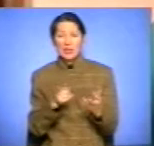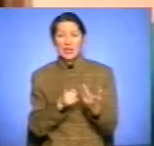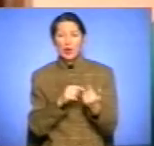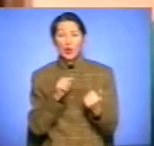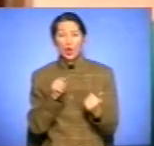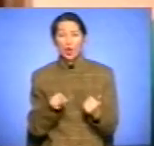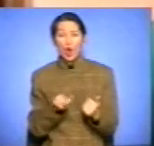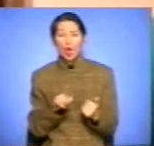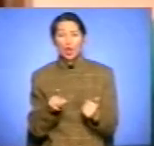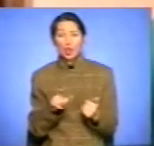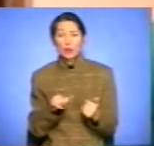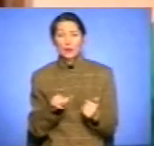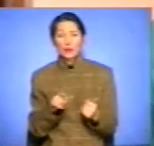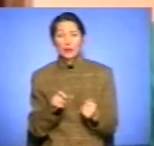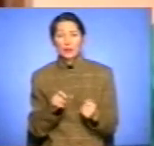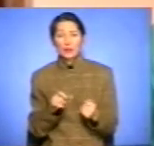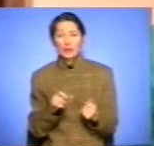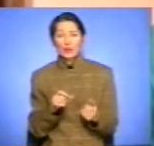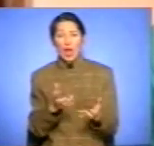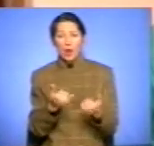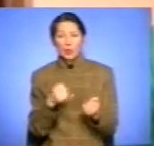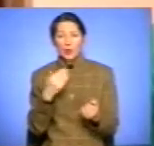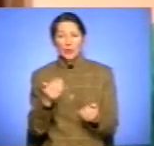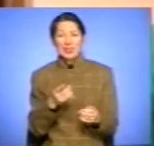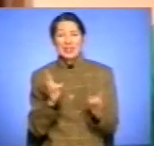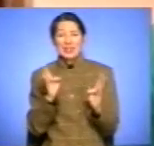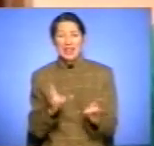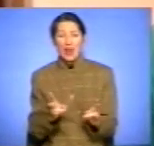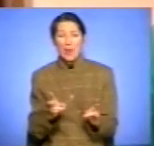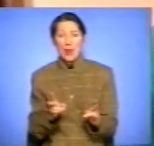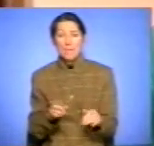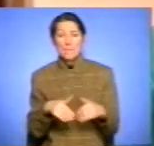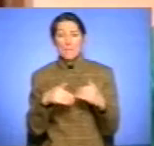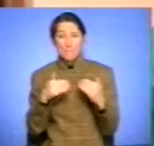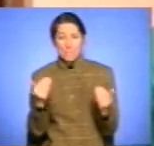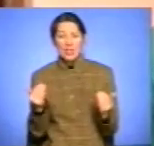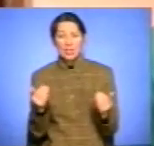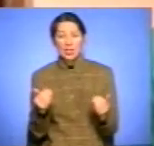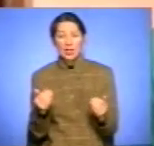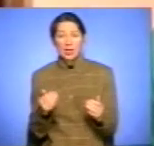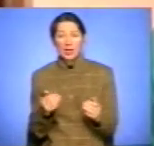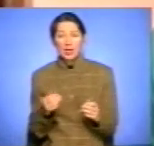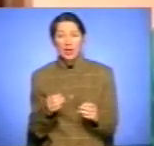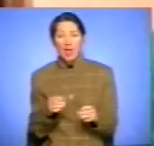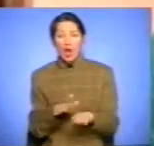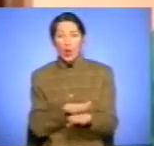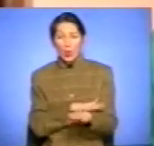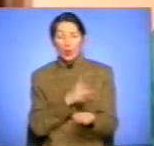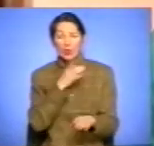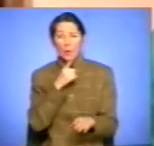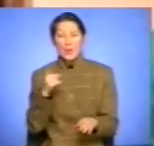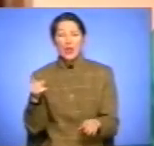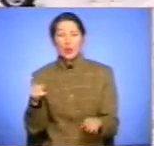що і отримують вони оці травми більше об'єм травми отримають довше період